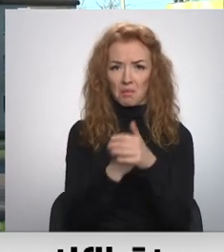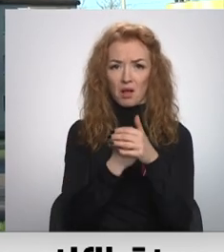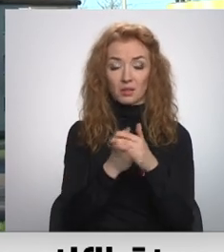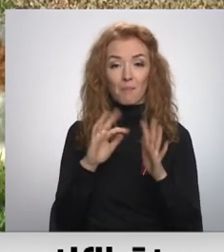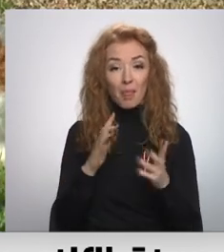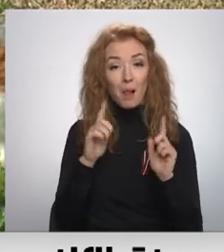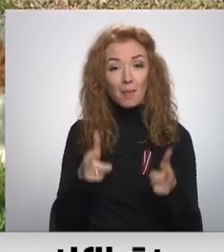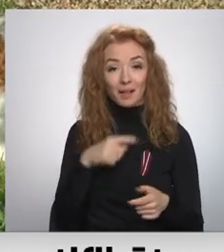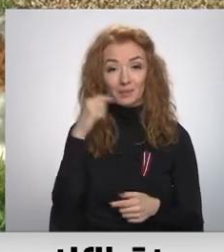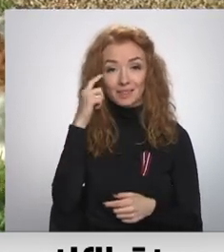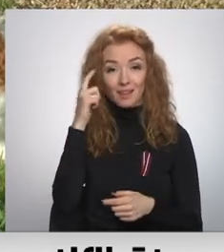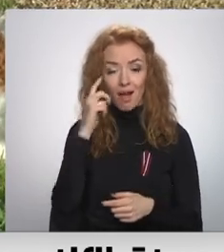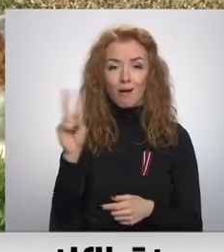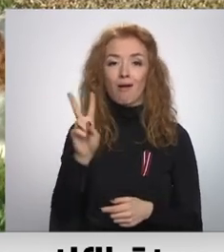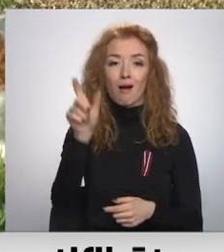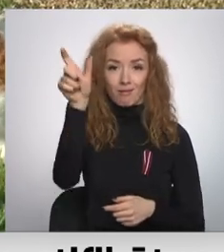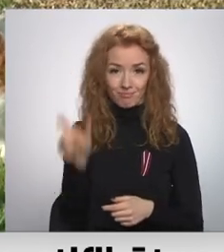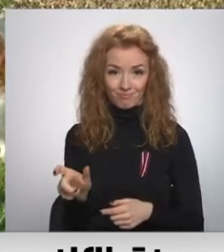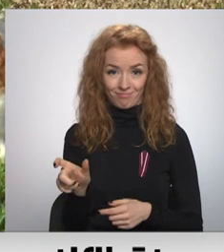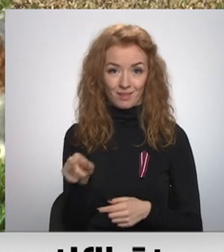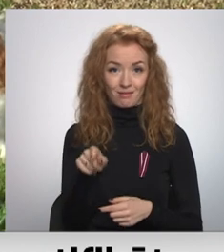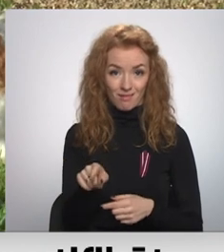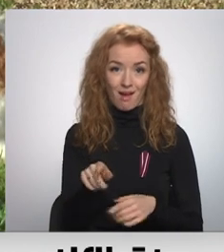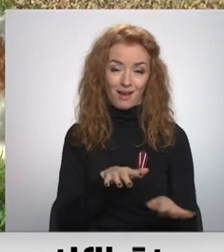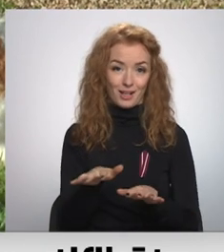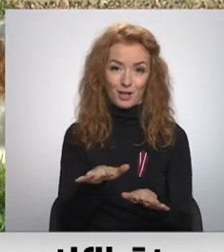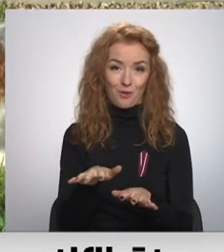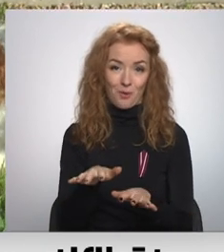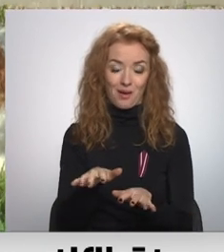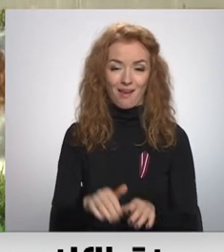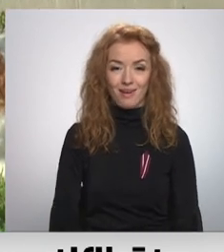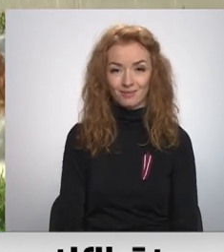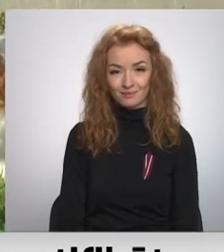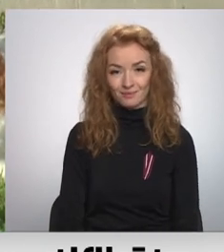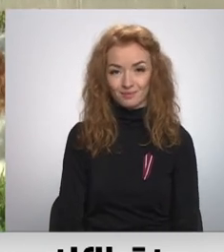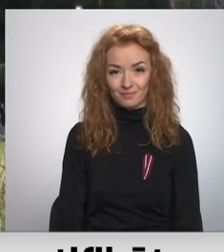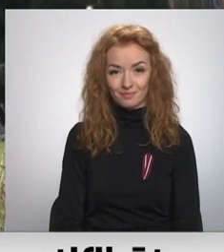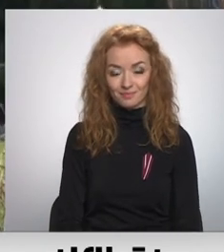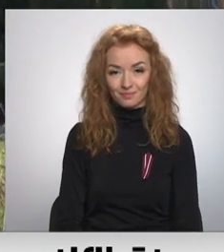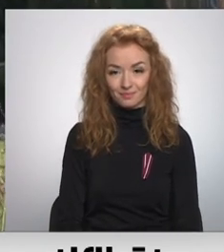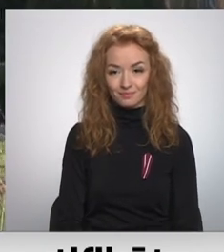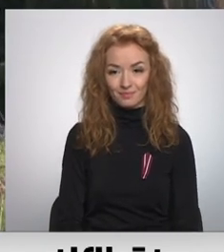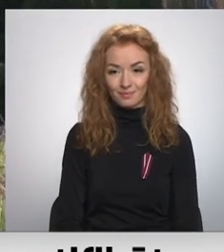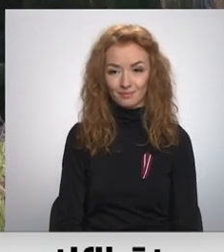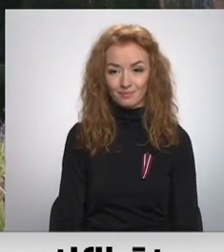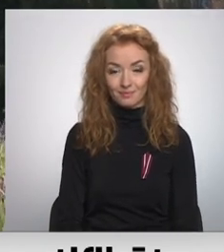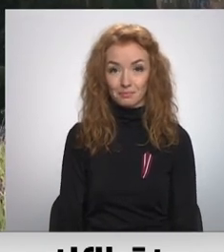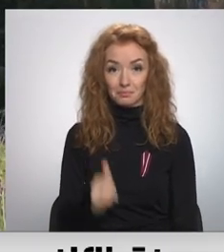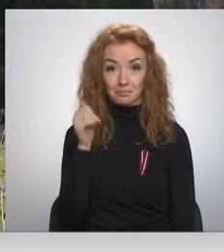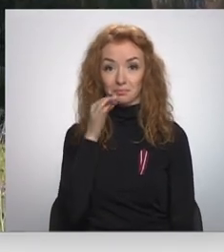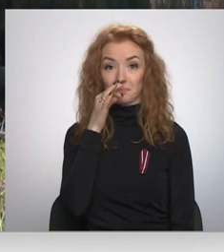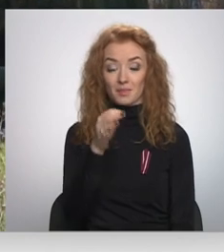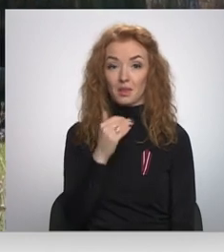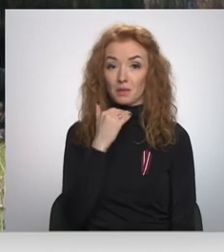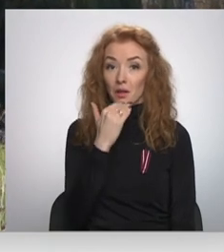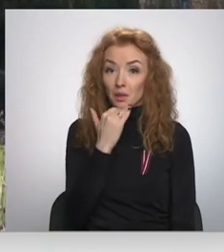gribētu zināt arī, kuri tautas kalpi tādējādi izniekojuši viņiem doto uzticības mandātu. Negribu